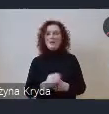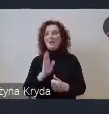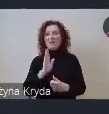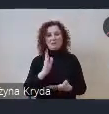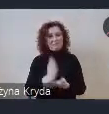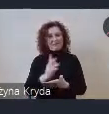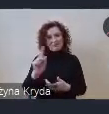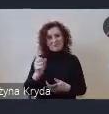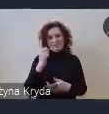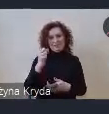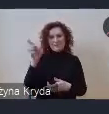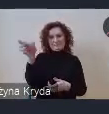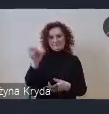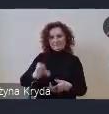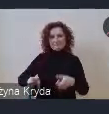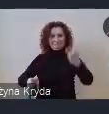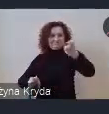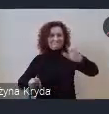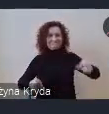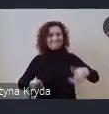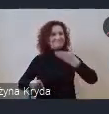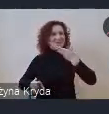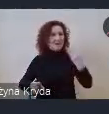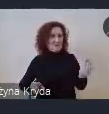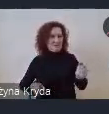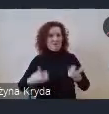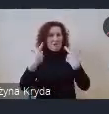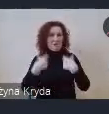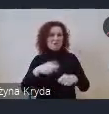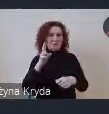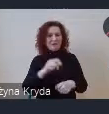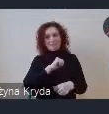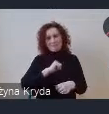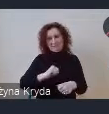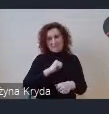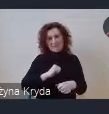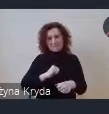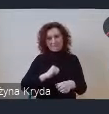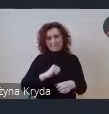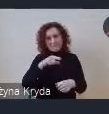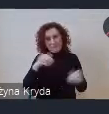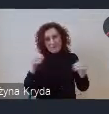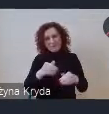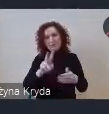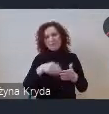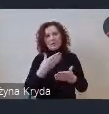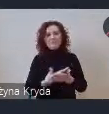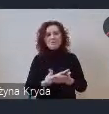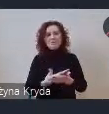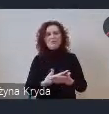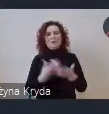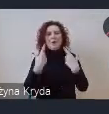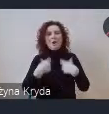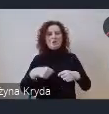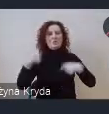osoba mam porusza się samodzielnie to może być nawet osoba która jeździ na wózku ale chodzi schodami bo